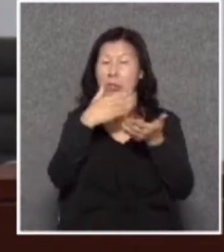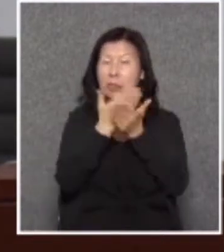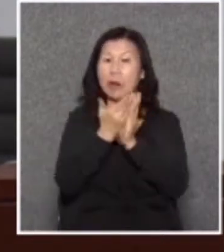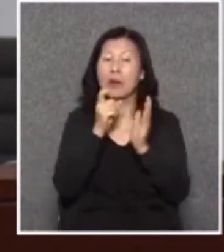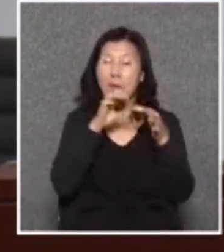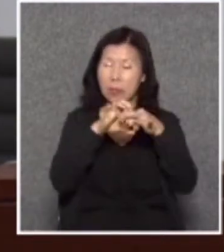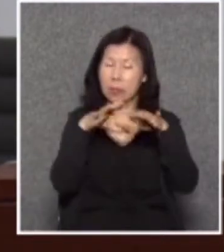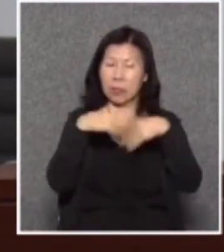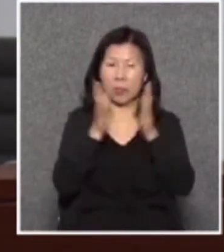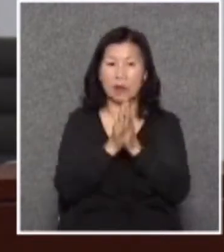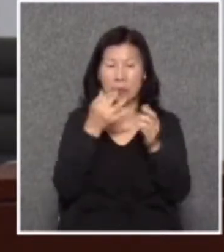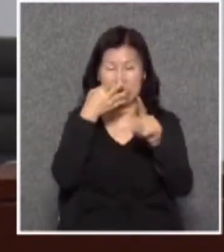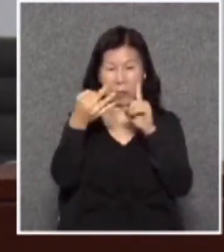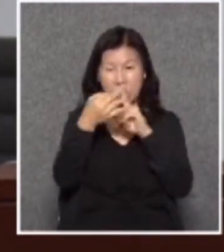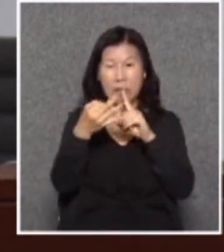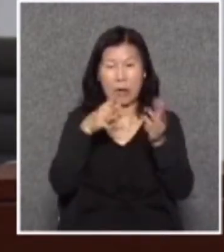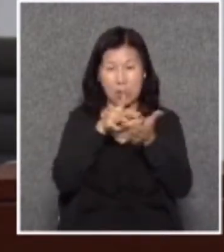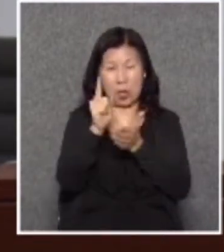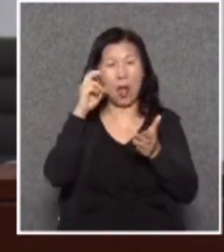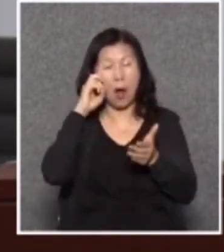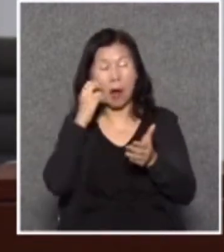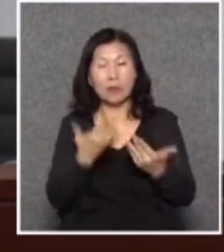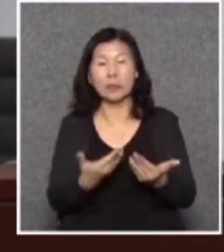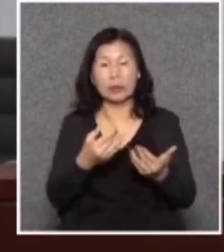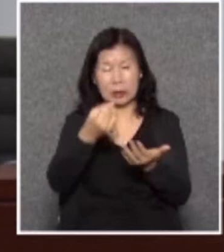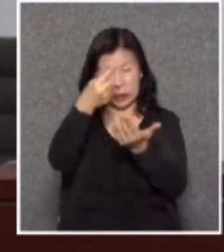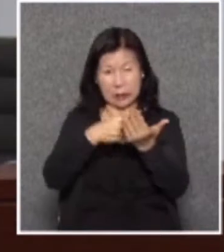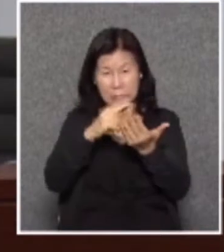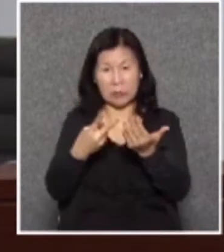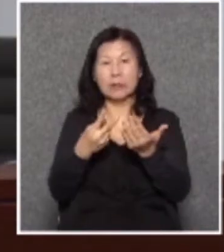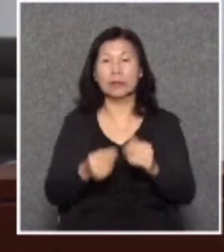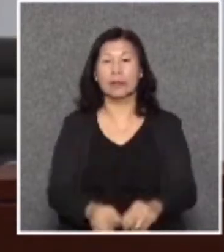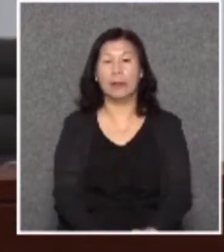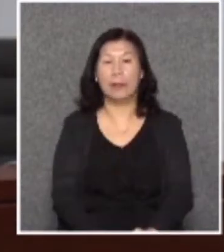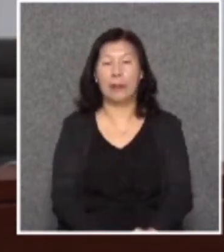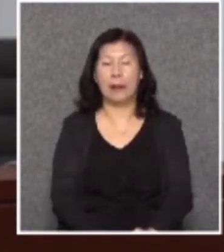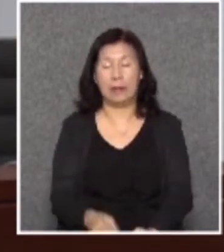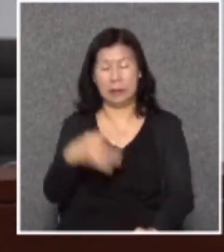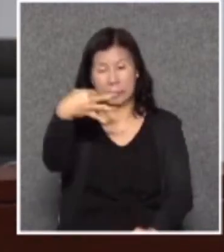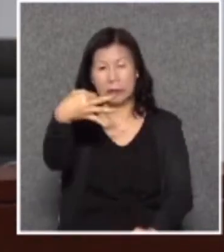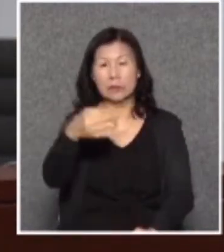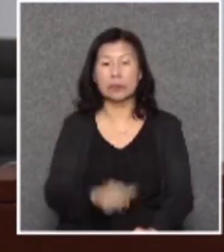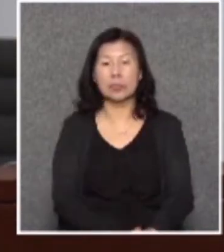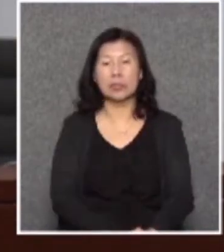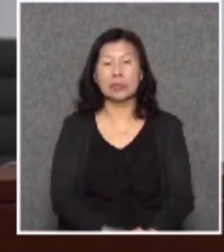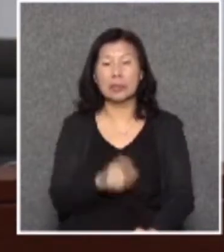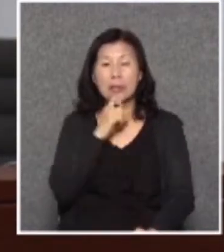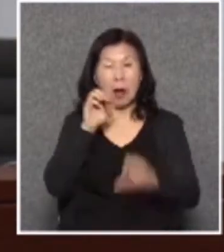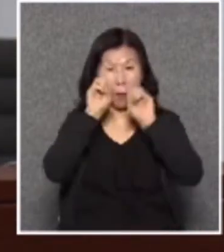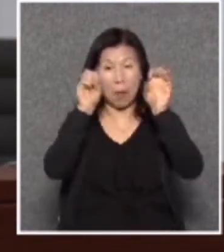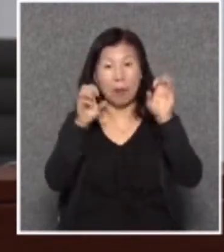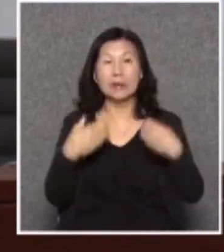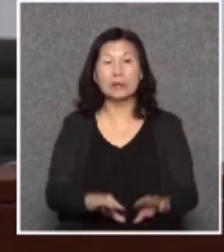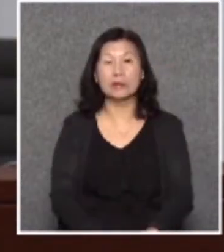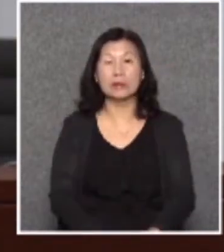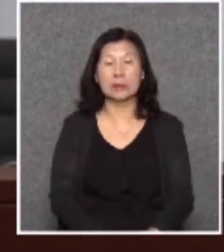均不會基於非專業的考慮因素而修訂各科目的課程？以及第三，鑑於有報道指出